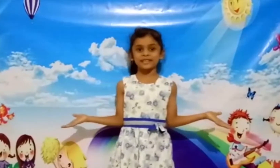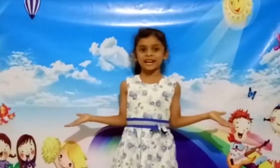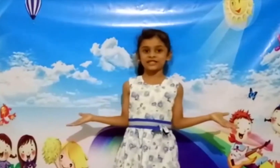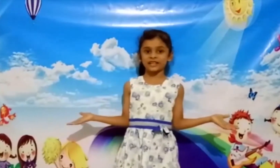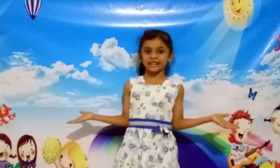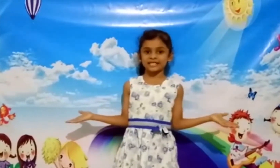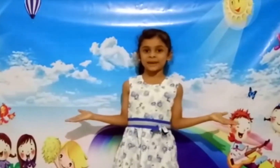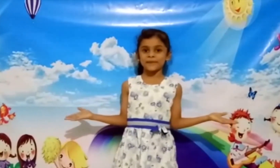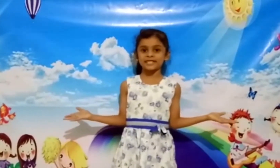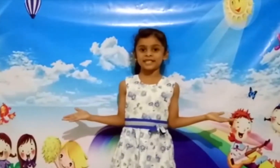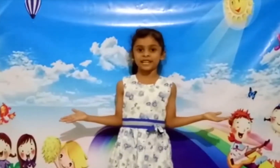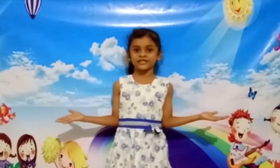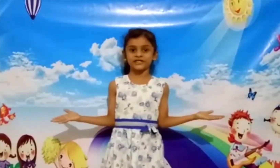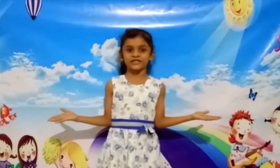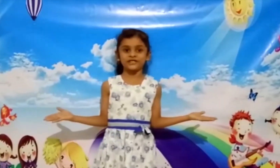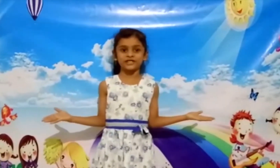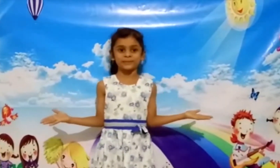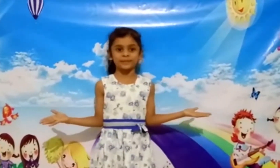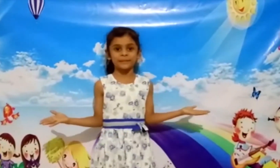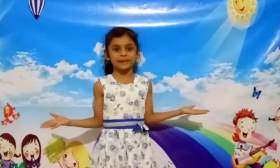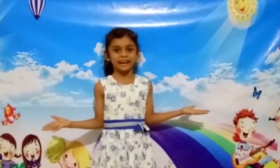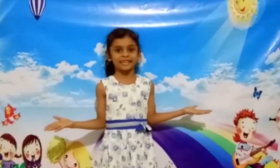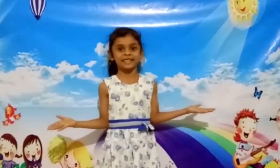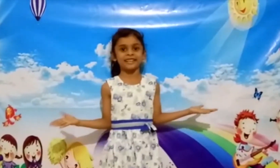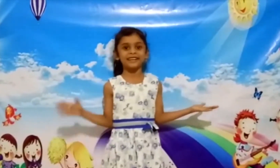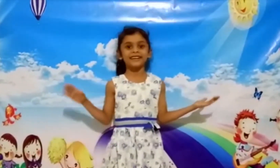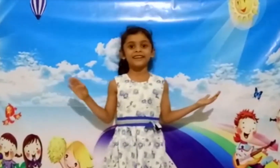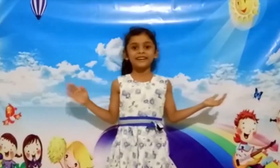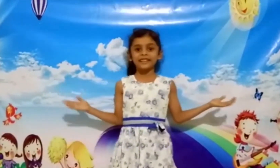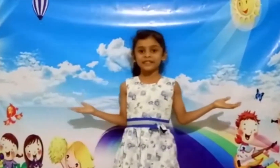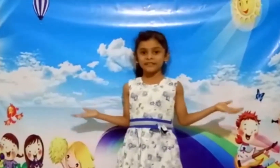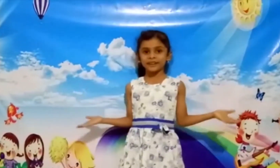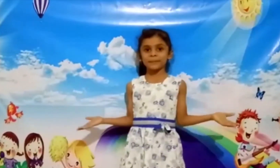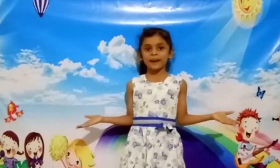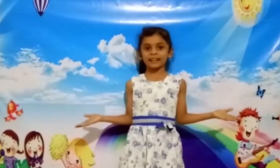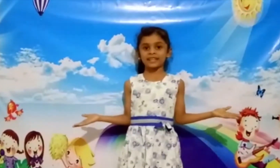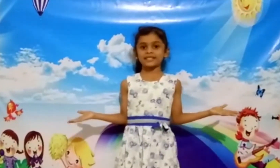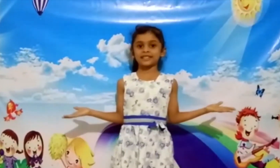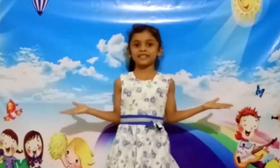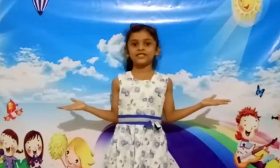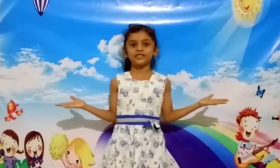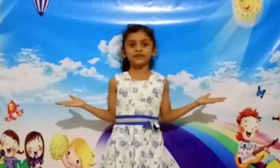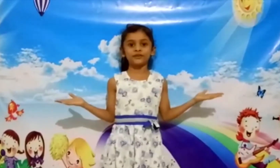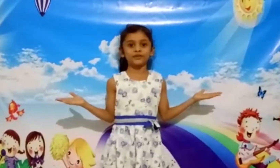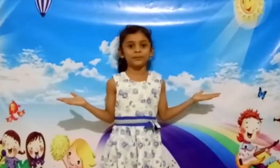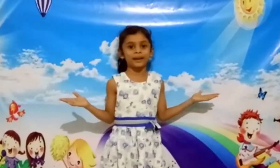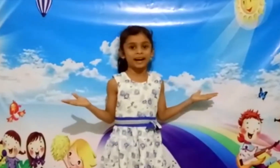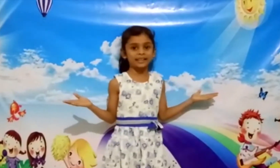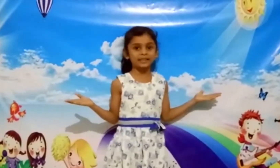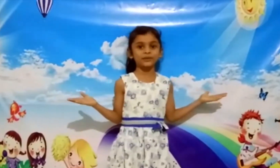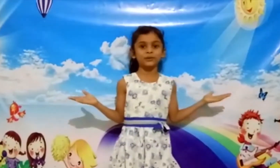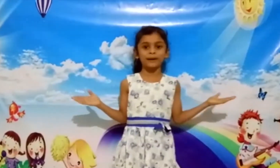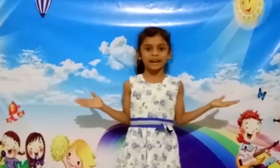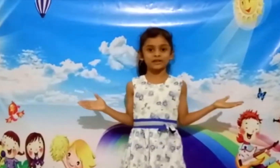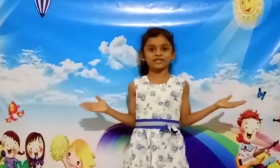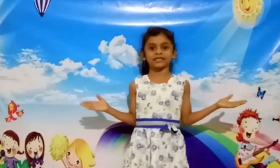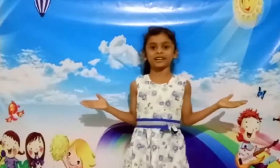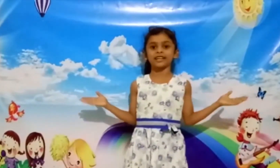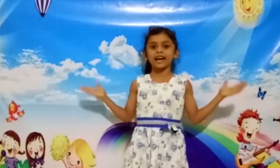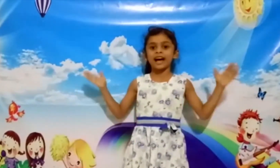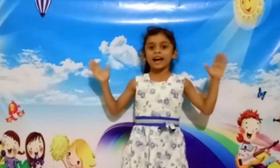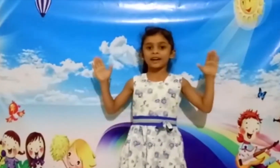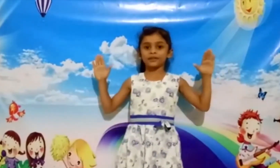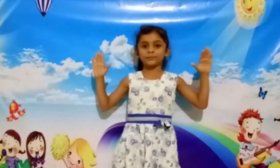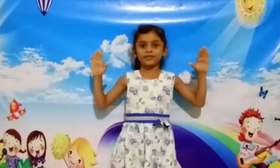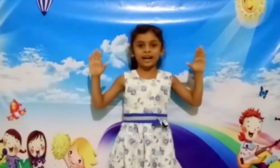आहे तुमचं आजच्या क्रिस्ट आणि सीनियर चिल्ड्रन चर्च मध्ये मराठी ही वेळ प्रार्थनाचा. तर जिथे कुठे तुम्ही आहात तिथे उभा राहू